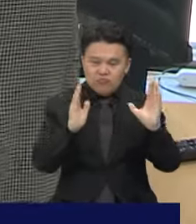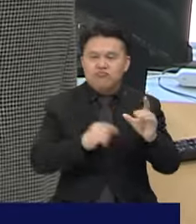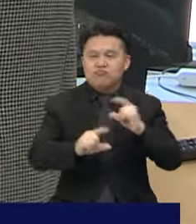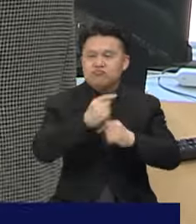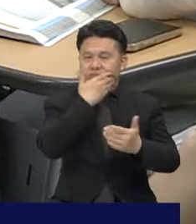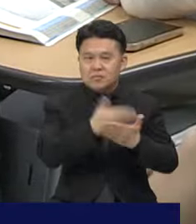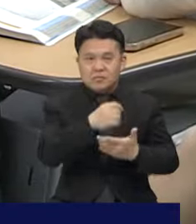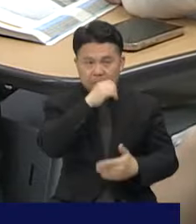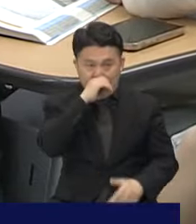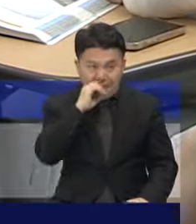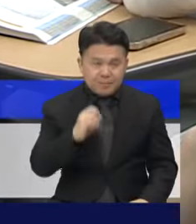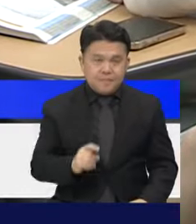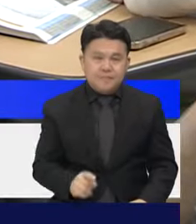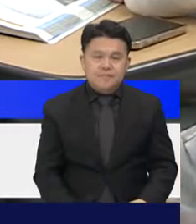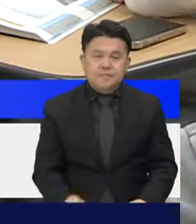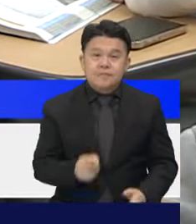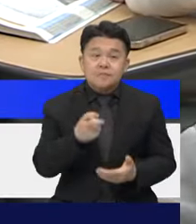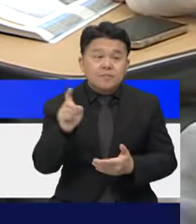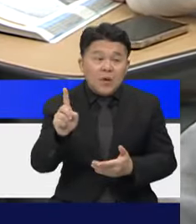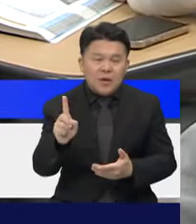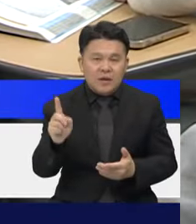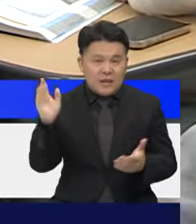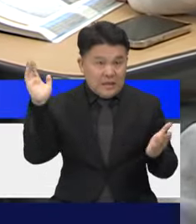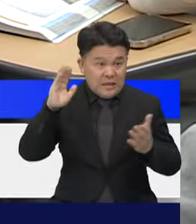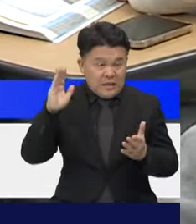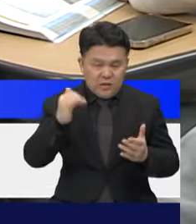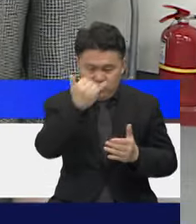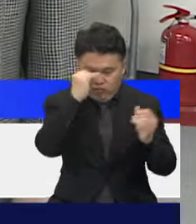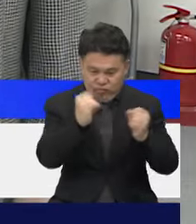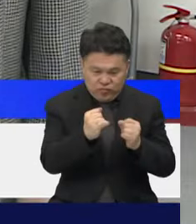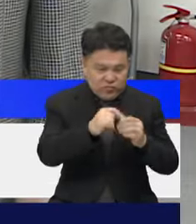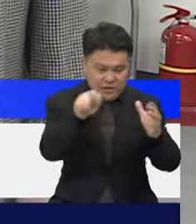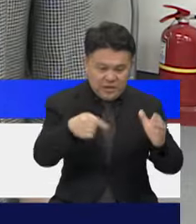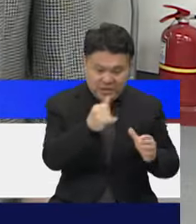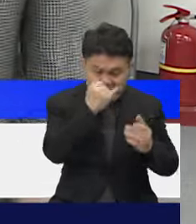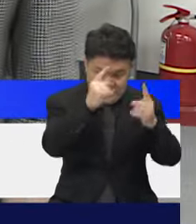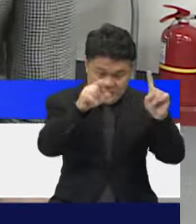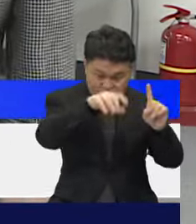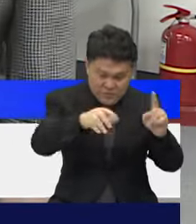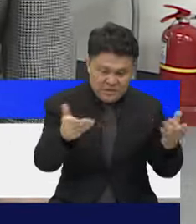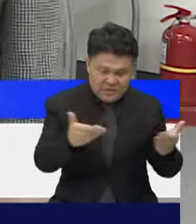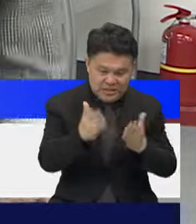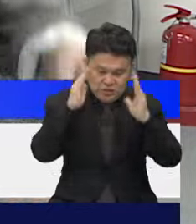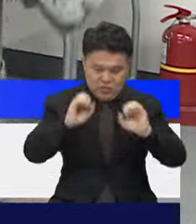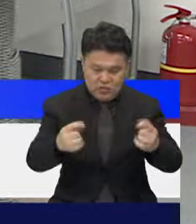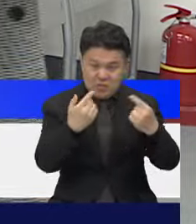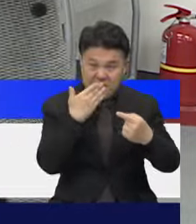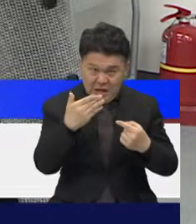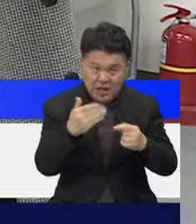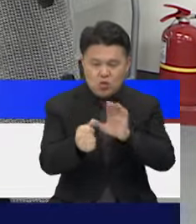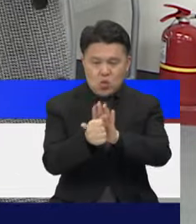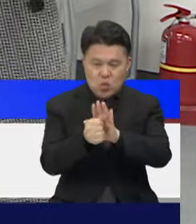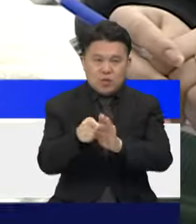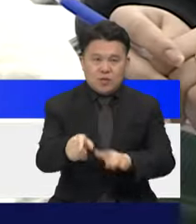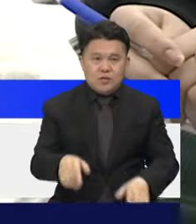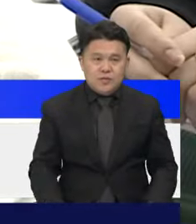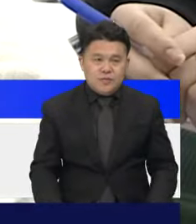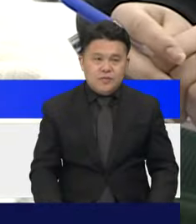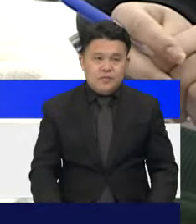높아졌습니다. K-유학생 제도란 유학생들이 충청북도 소재 대학에서 일과 공부를 병행할 수 있도록 지원하는